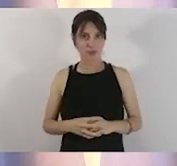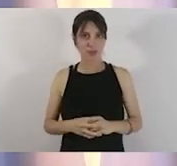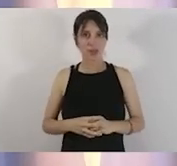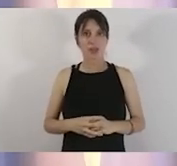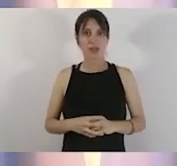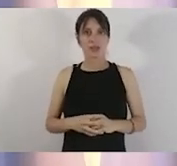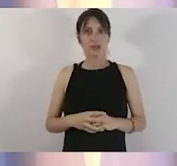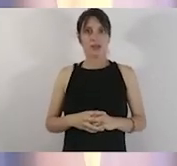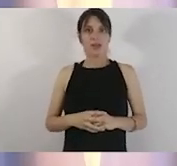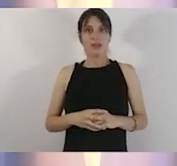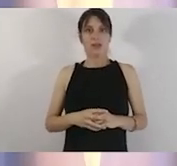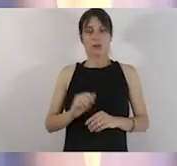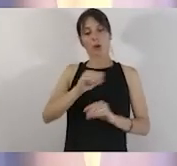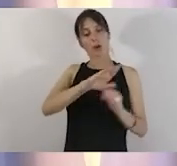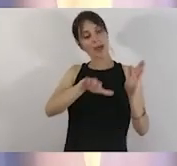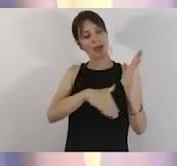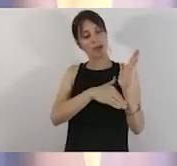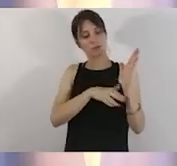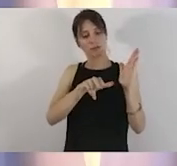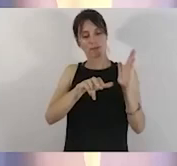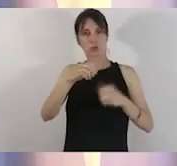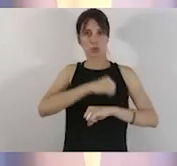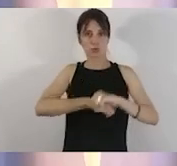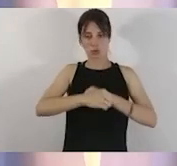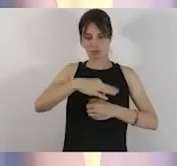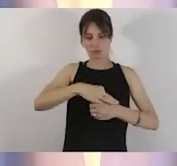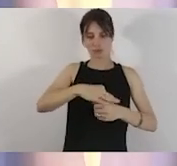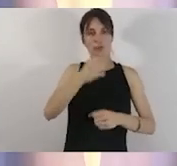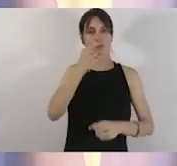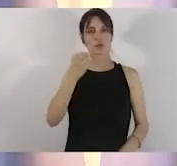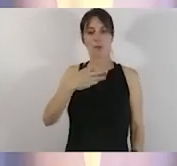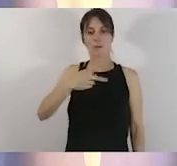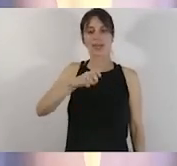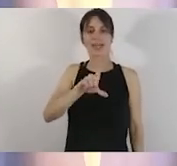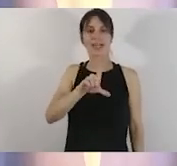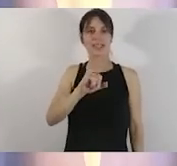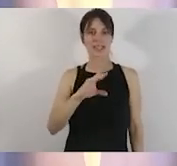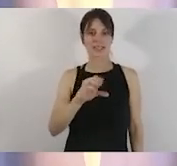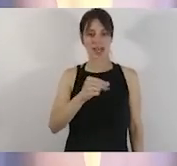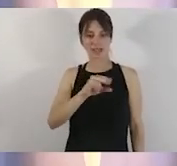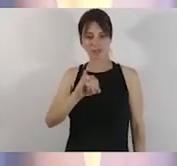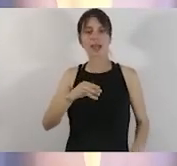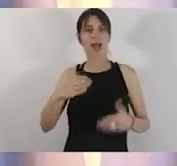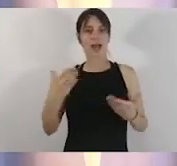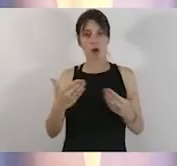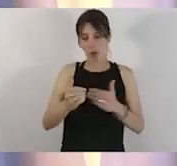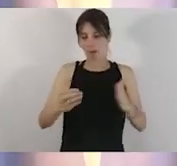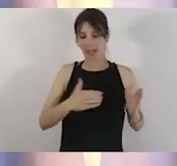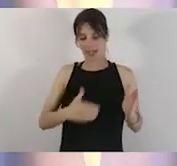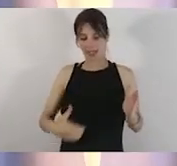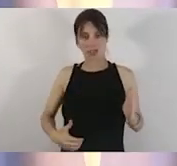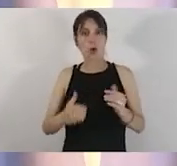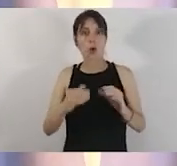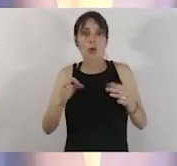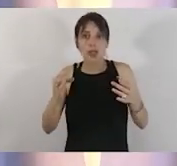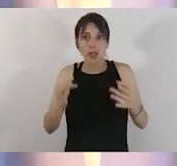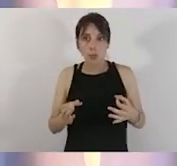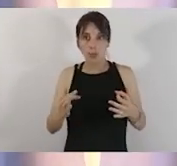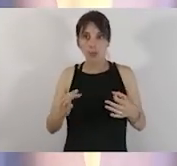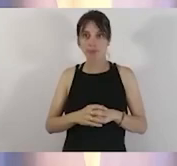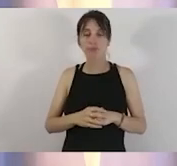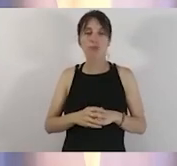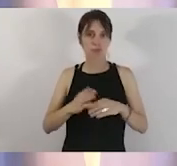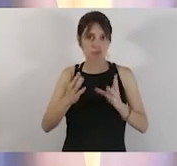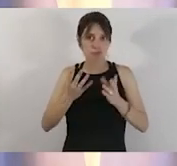fait par le premier adjoint, Christian Pellicani. Alors, les comptes de la mairie de secteur. Je fais quelques rappels. Chaque